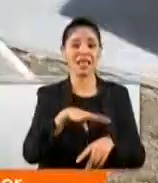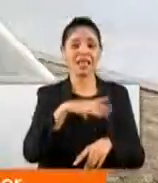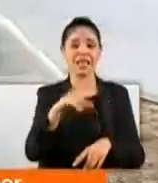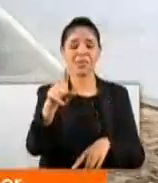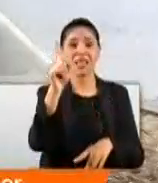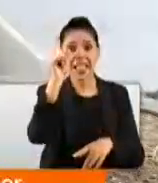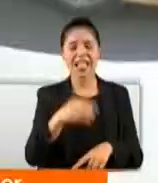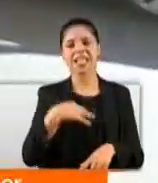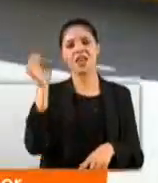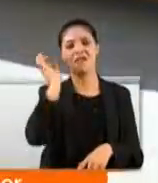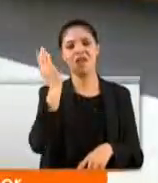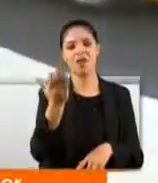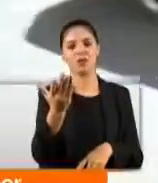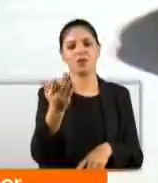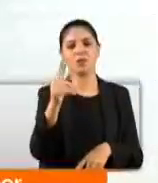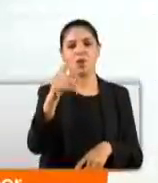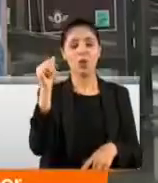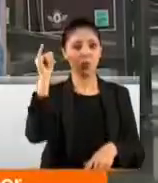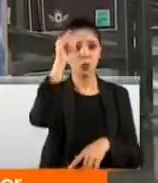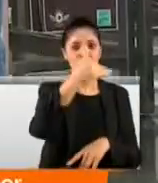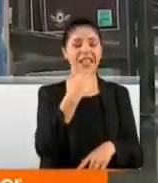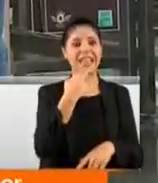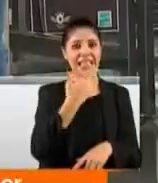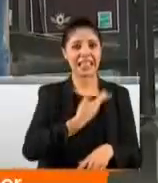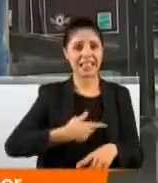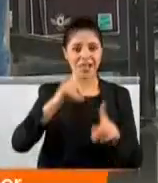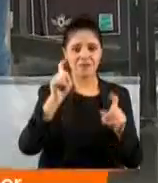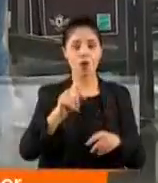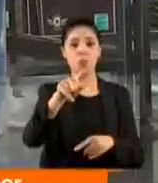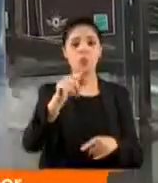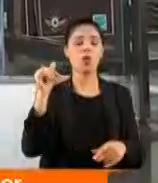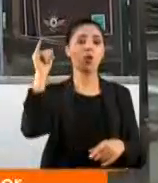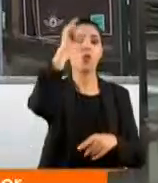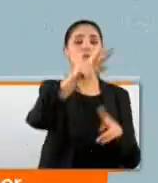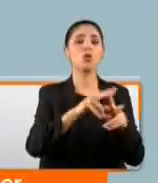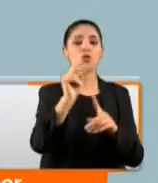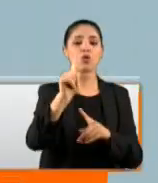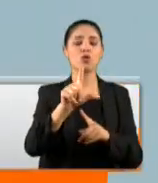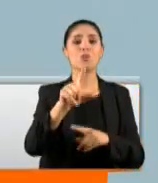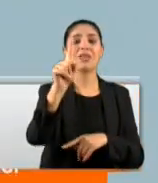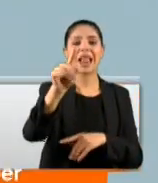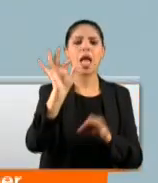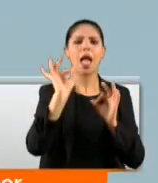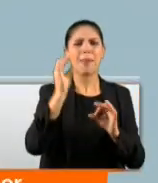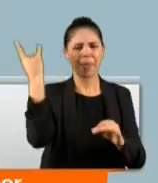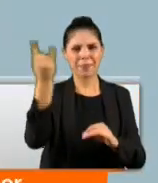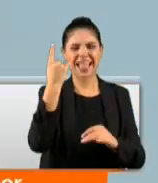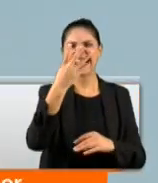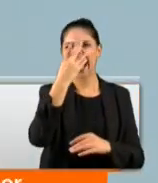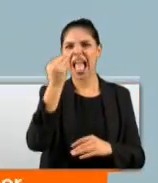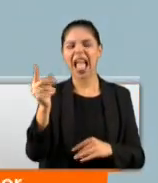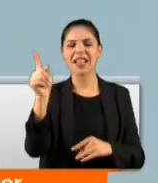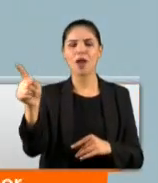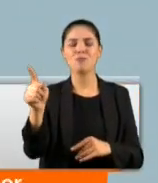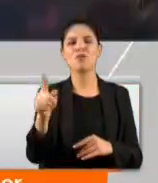an burada duyuyorum bunu. Çok mu uçuyormuş kadın? Aslında uçuş milleri havayolu şirketlerinin sık seyahat eden kişilere hediye ettiği bir